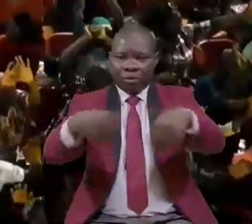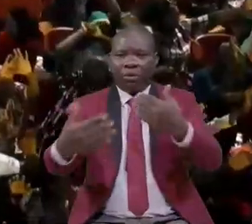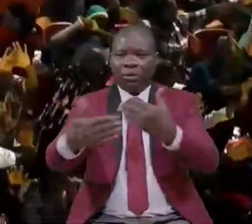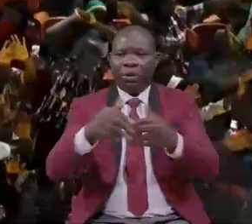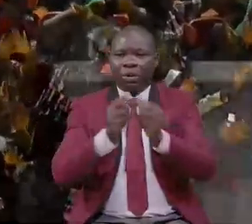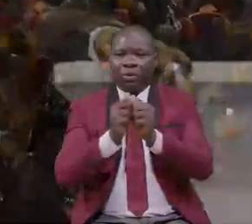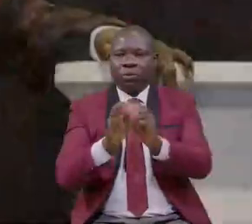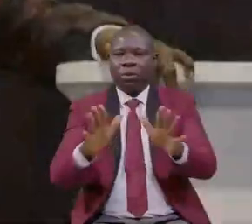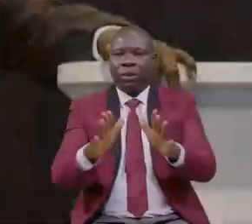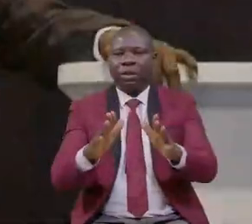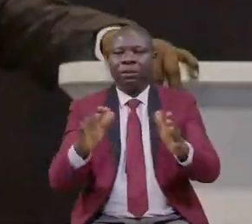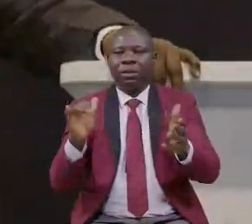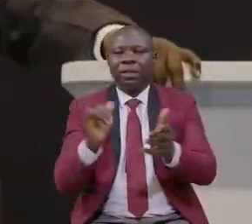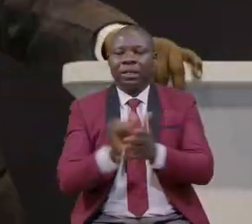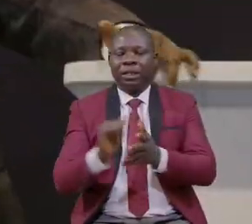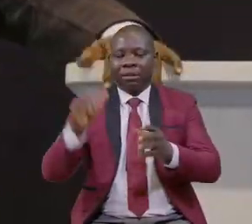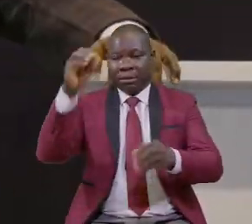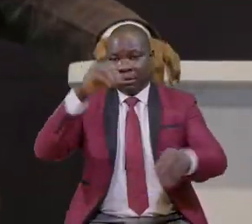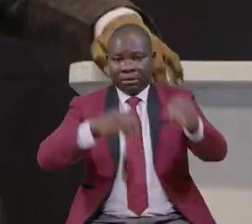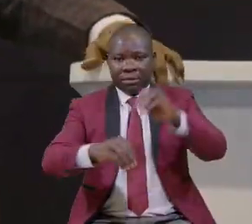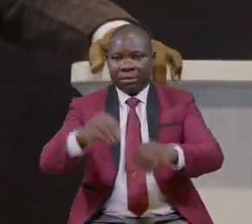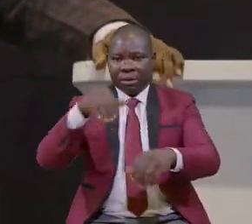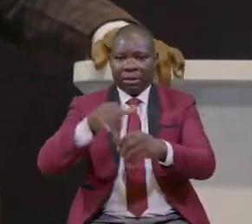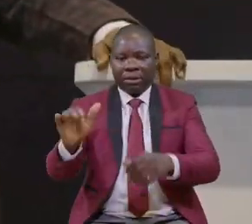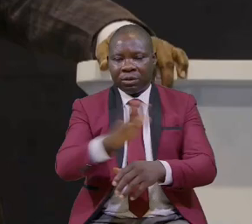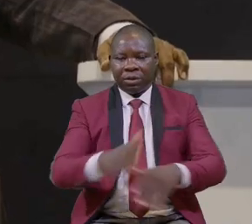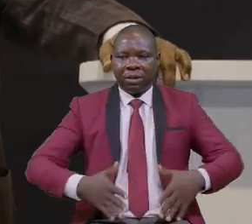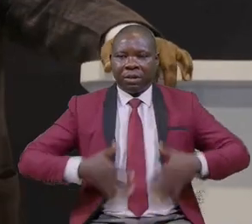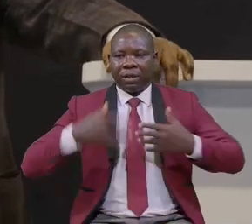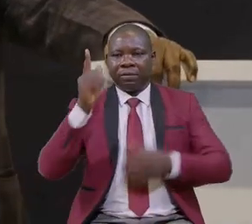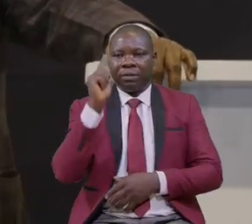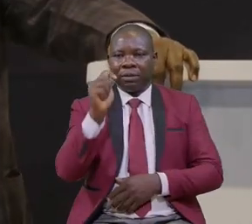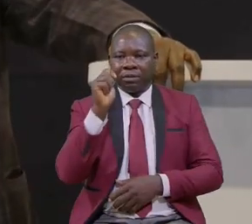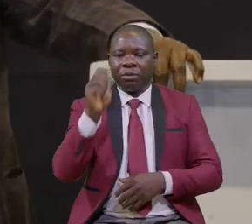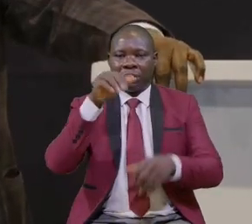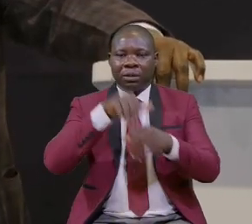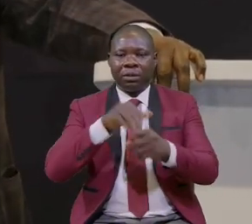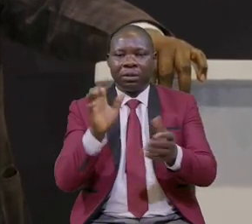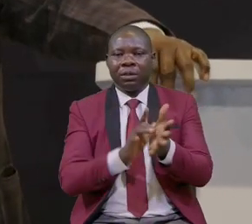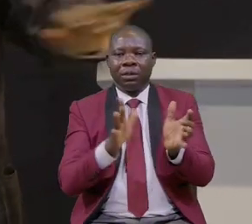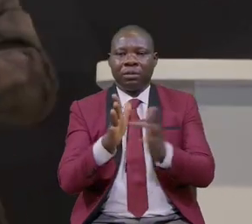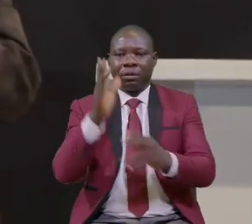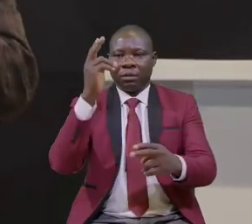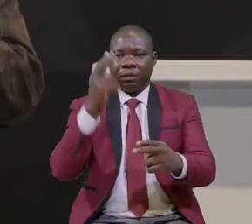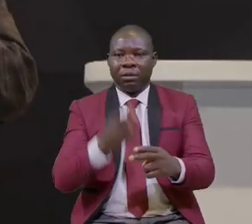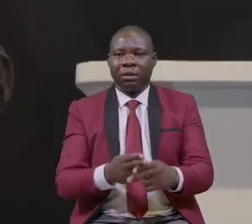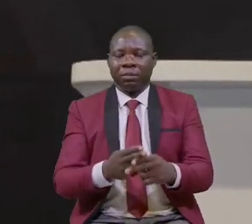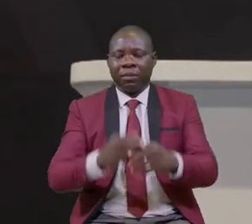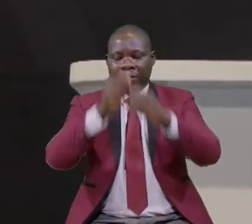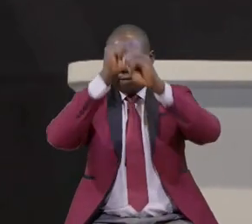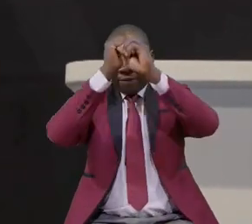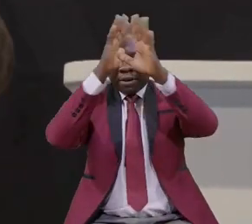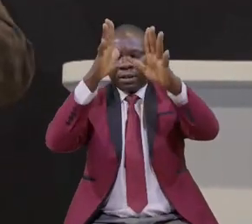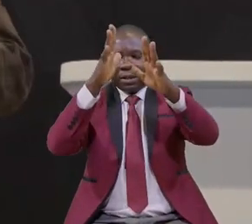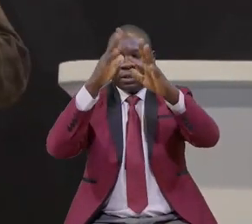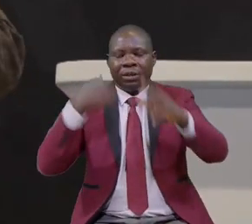pas avec sans ce dépôt dans ta vie, témoignage dans ta vie au nom de Jésus.